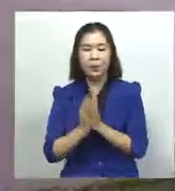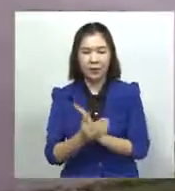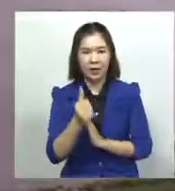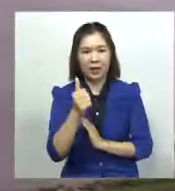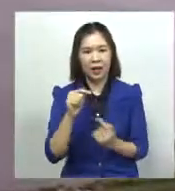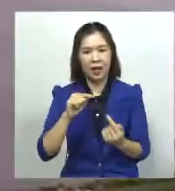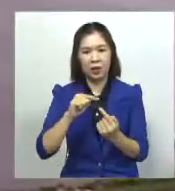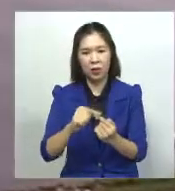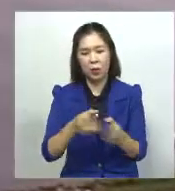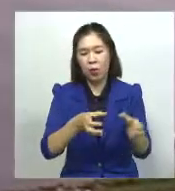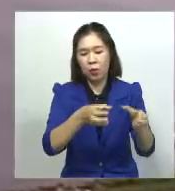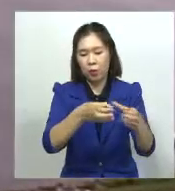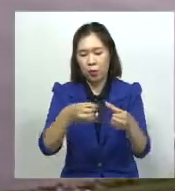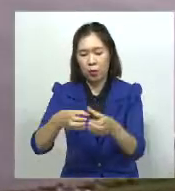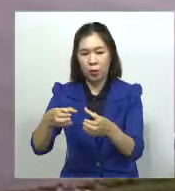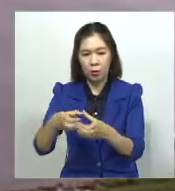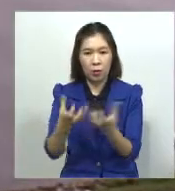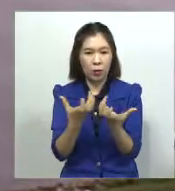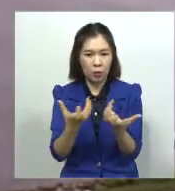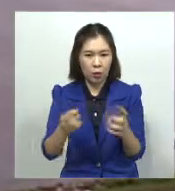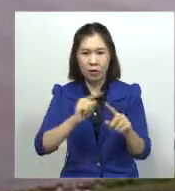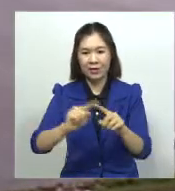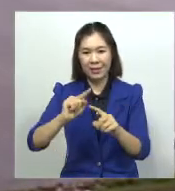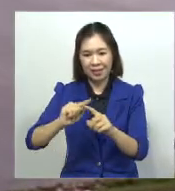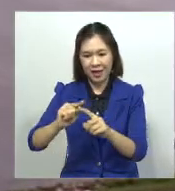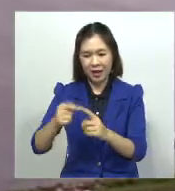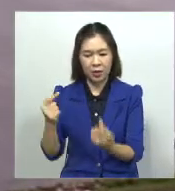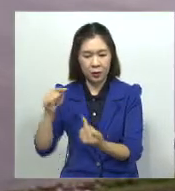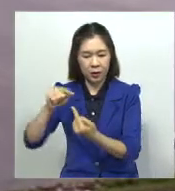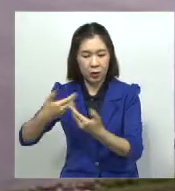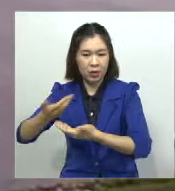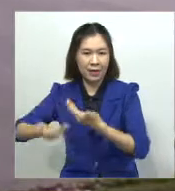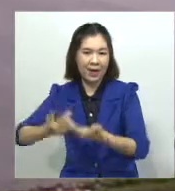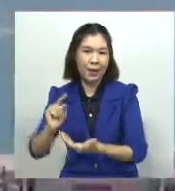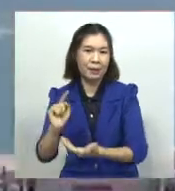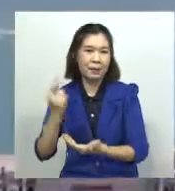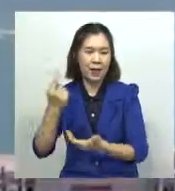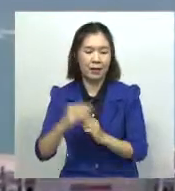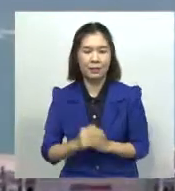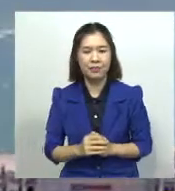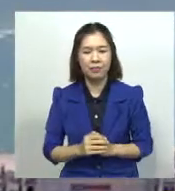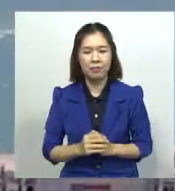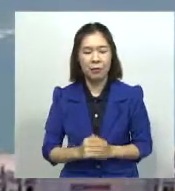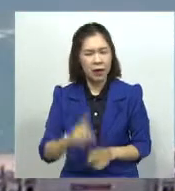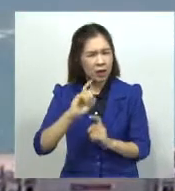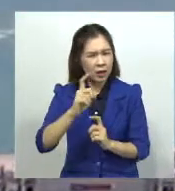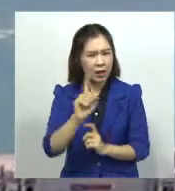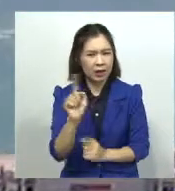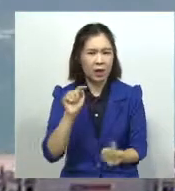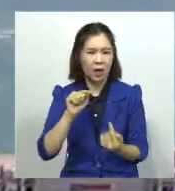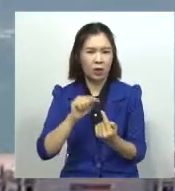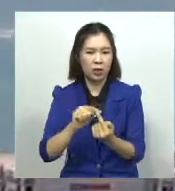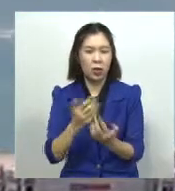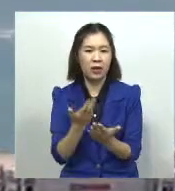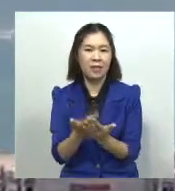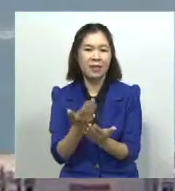ทั้งการกระจายกลุ่มสินค้าและการเจาะตลาดใหม่ขณะที่ปัจจัยเสี่ยงค่ะก็อยู่ที่เรื่องของการแข็งค่าของค่า